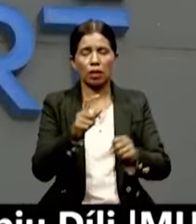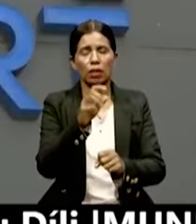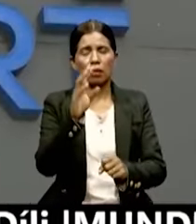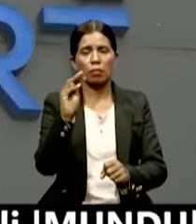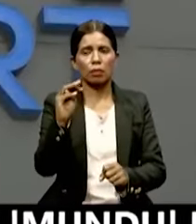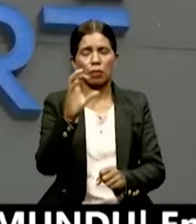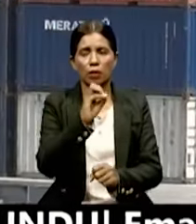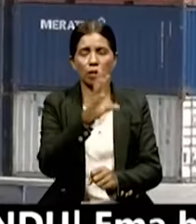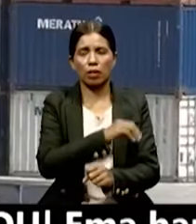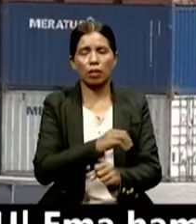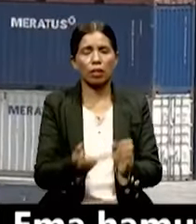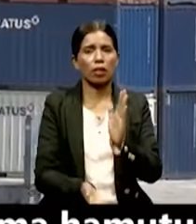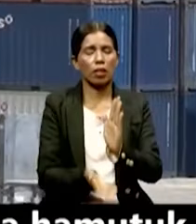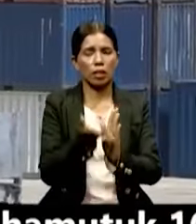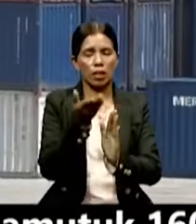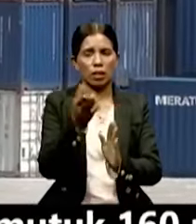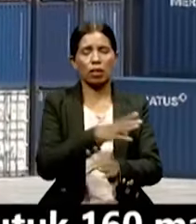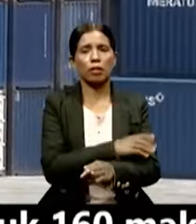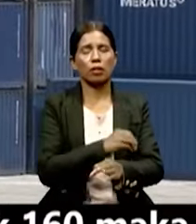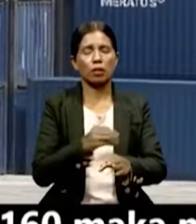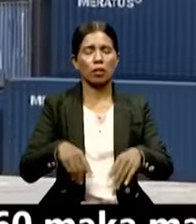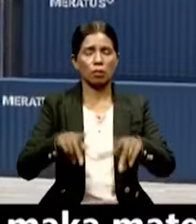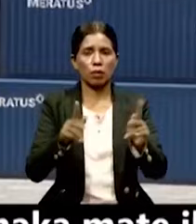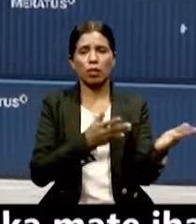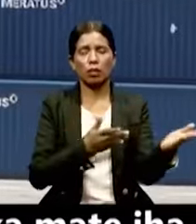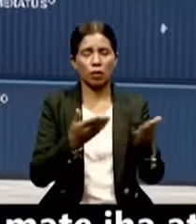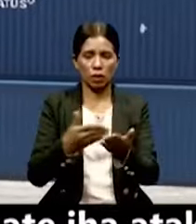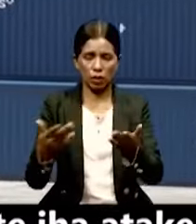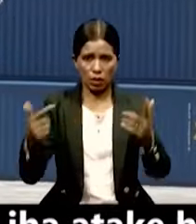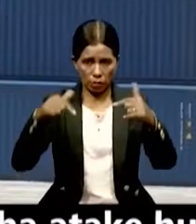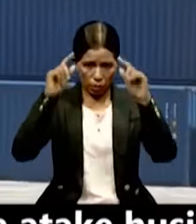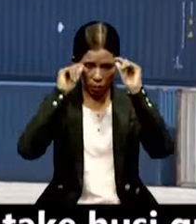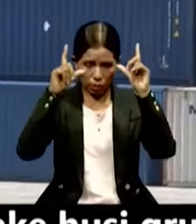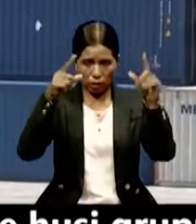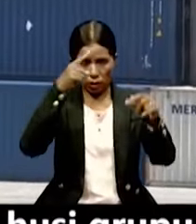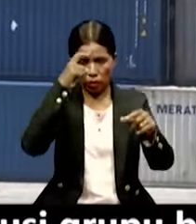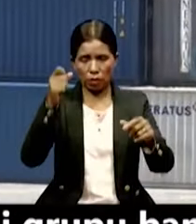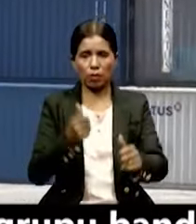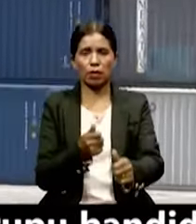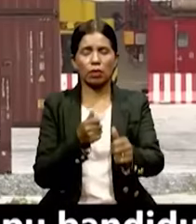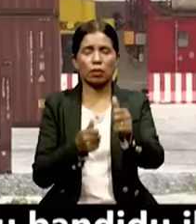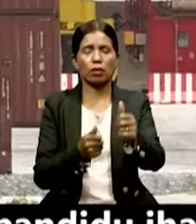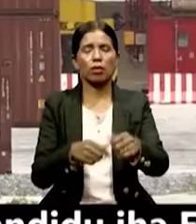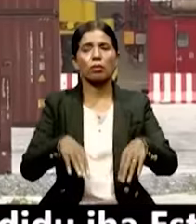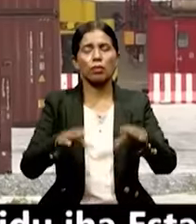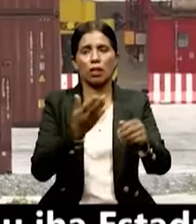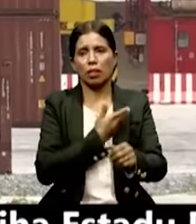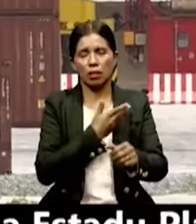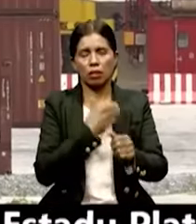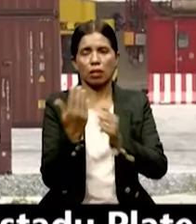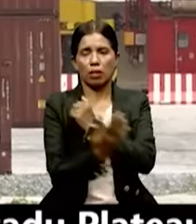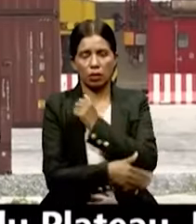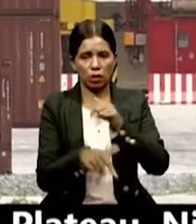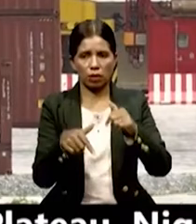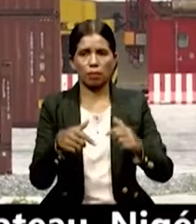klarifika razão hasa e custo ba empresa importadora nebe hatama sasan mai Timor Leste tamba baseia ba inflação e herailaran.